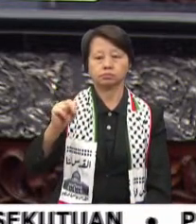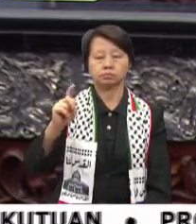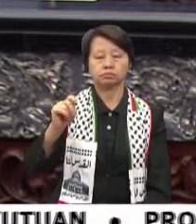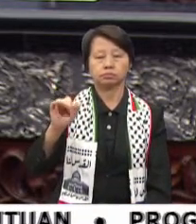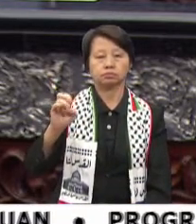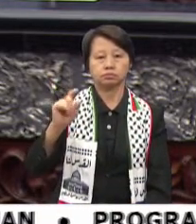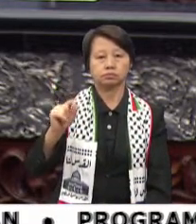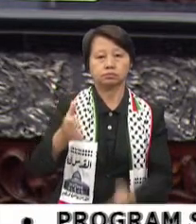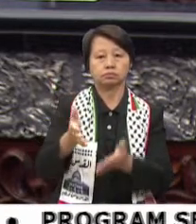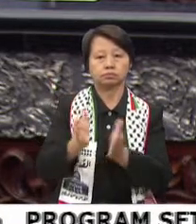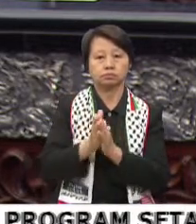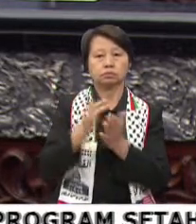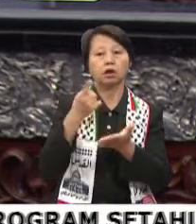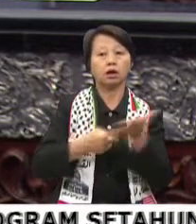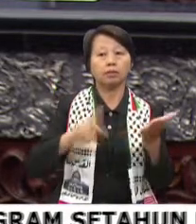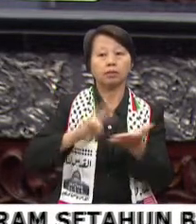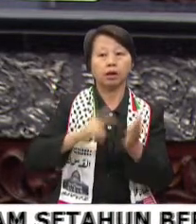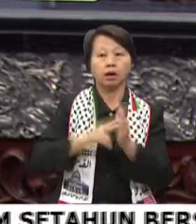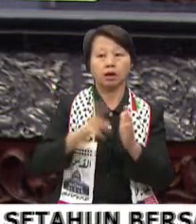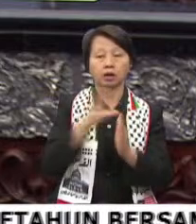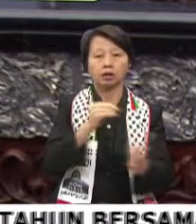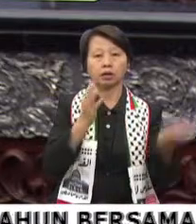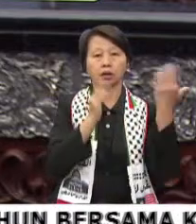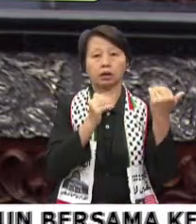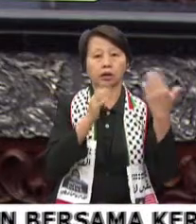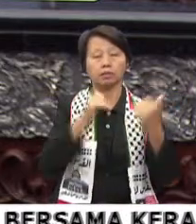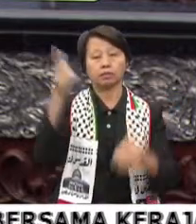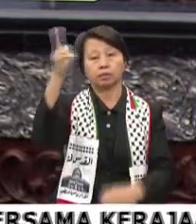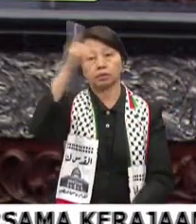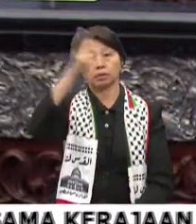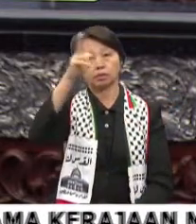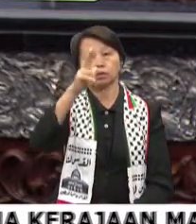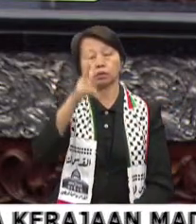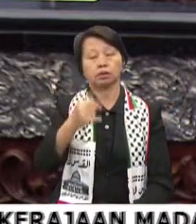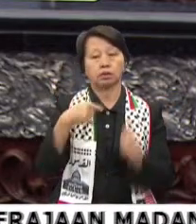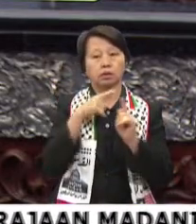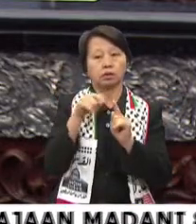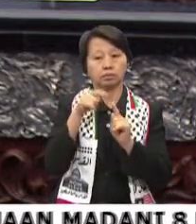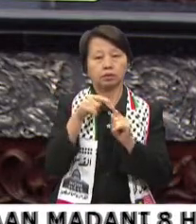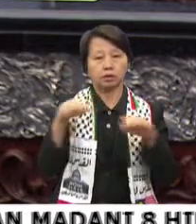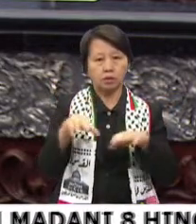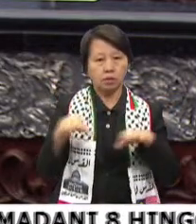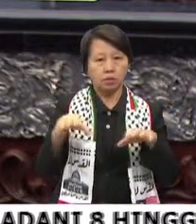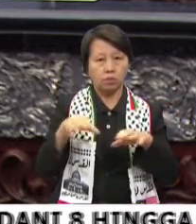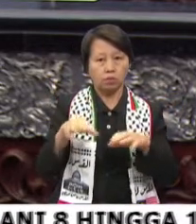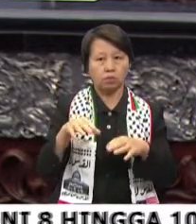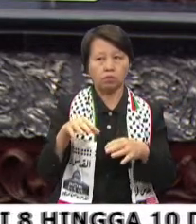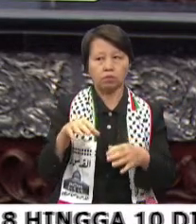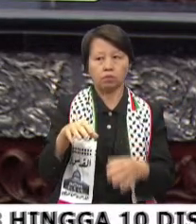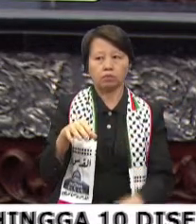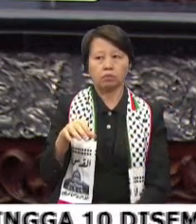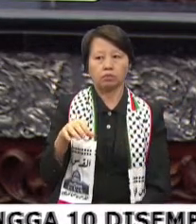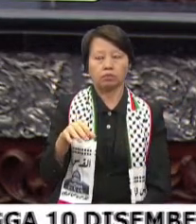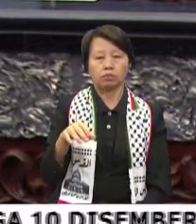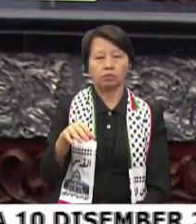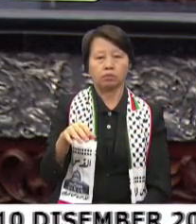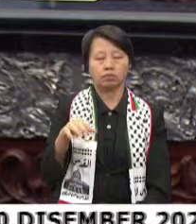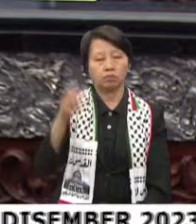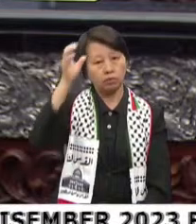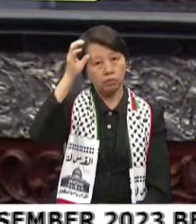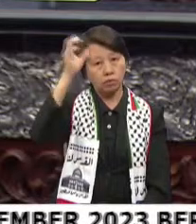menyatakanakah maksud harapan kerajaan apabila melaksanakan konsep kerajaan